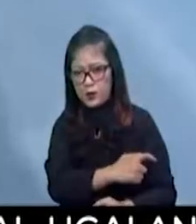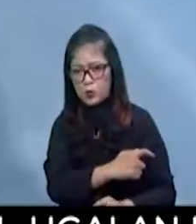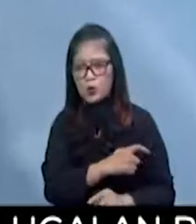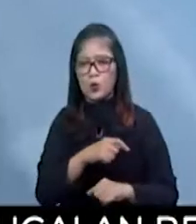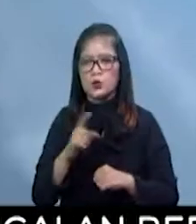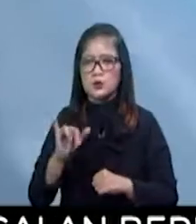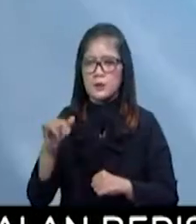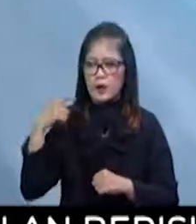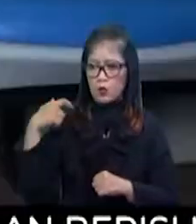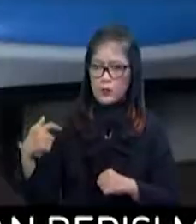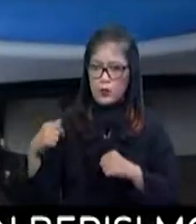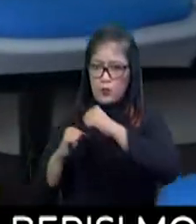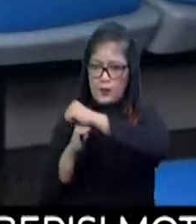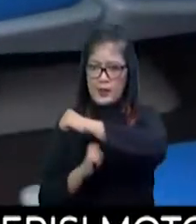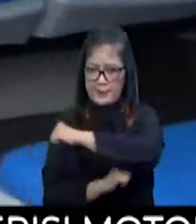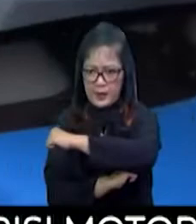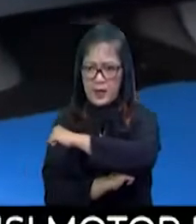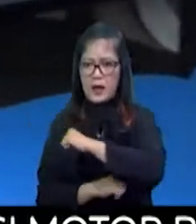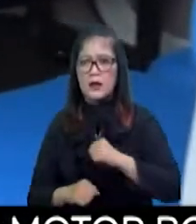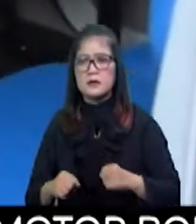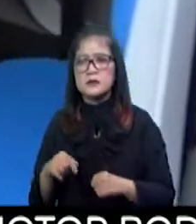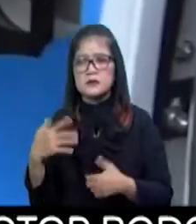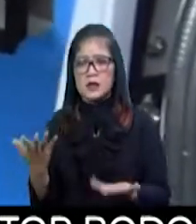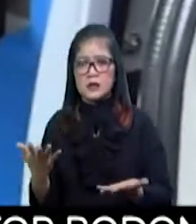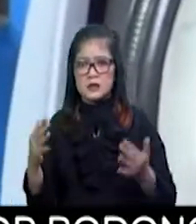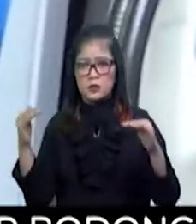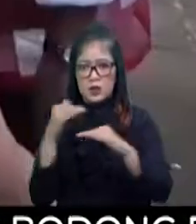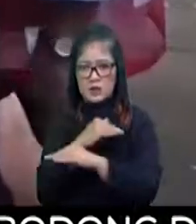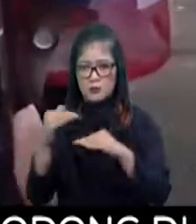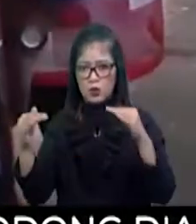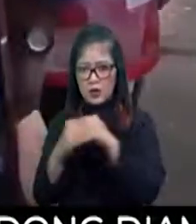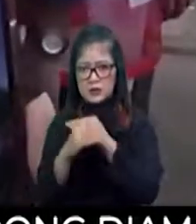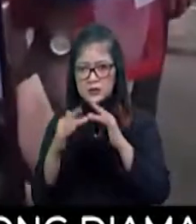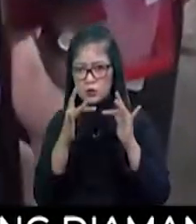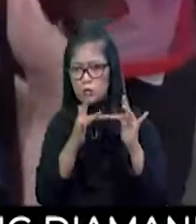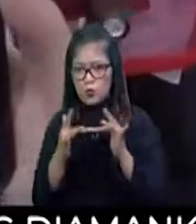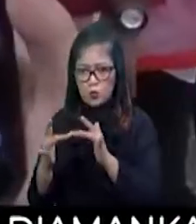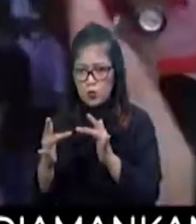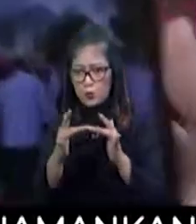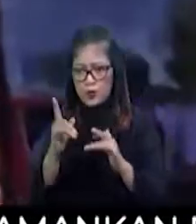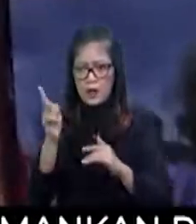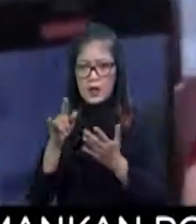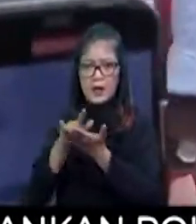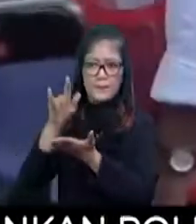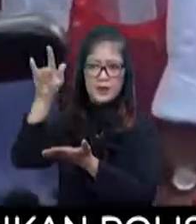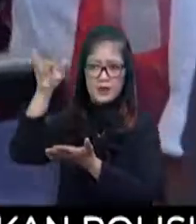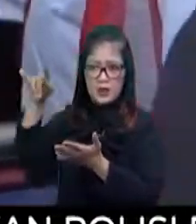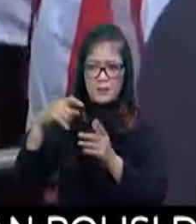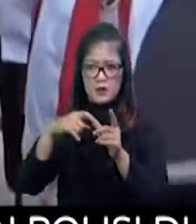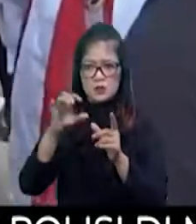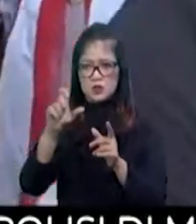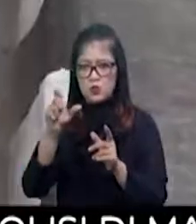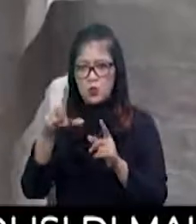naik moda transportasi umum yang kini terintegrasi. Dari Bandara Sultan Mahmud Badarudin II Palembang, mereka naik